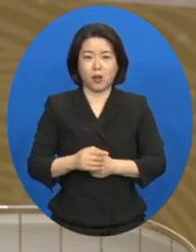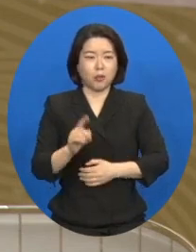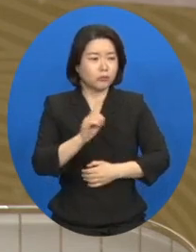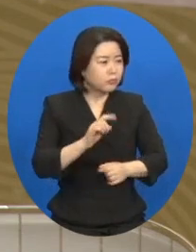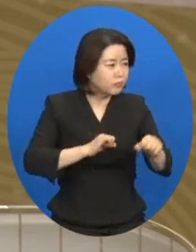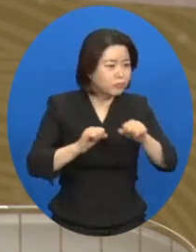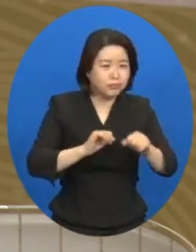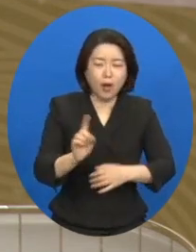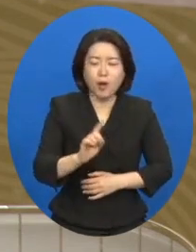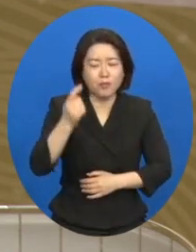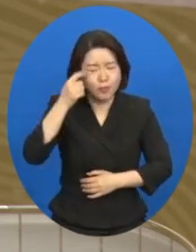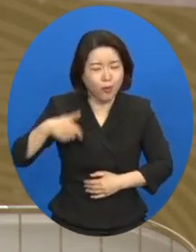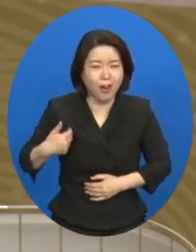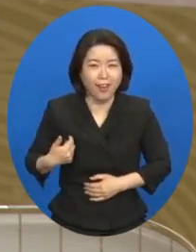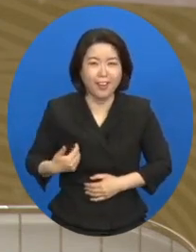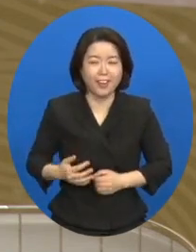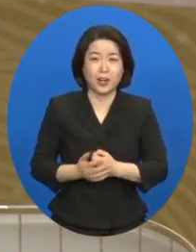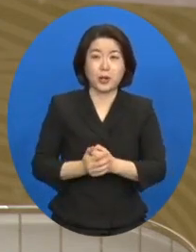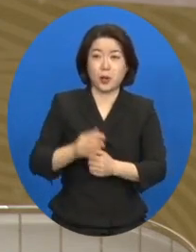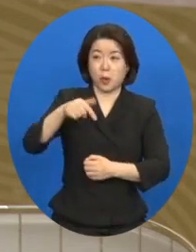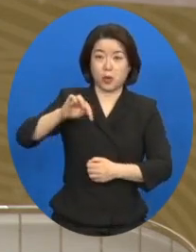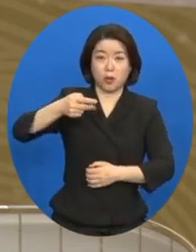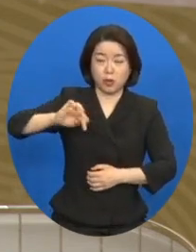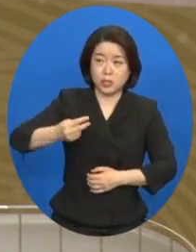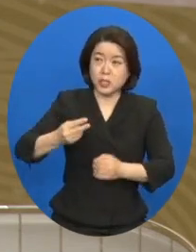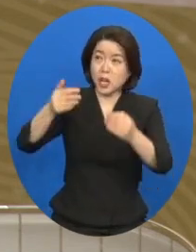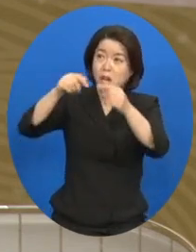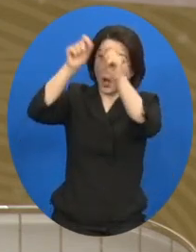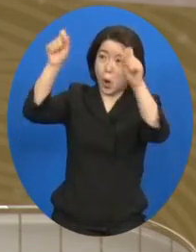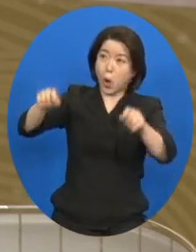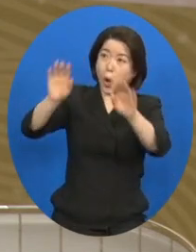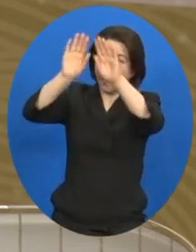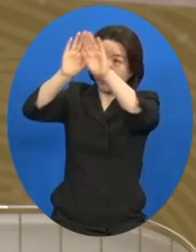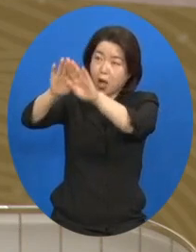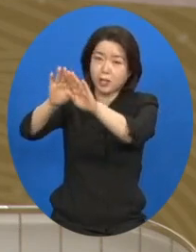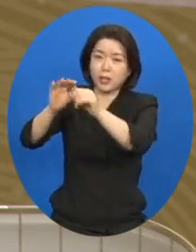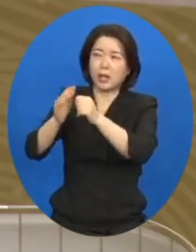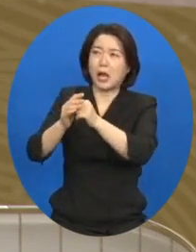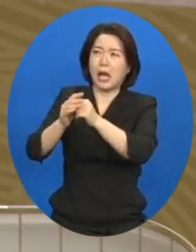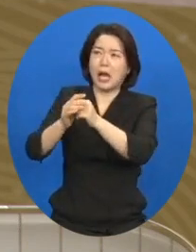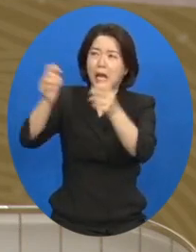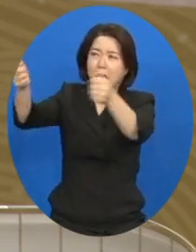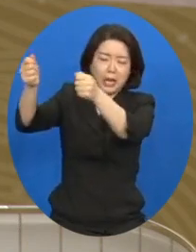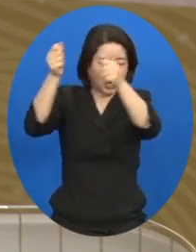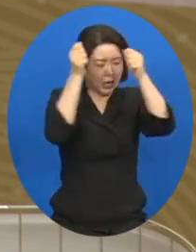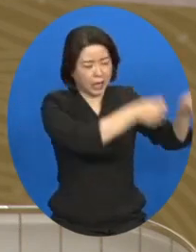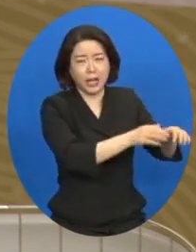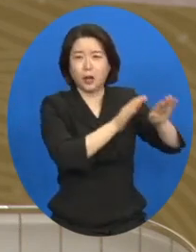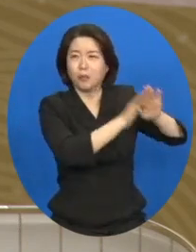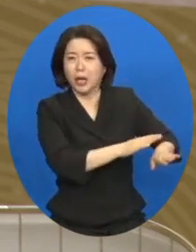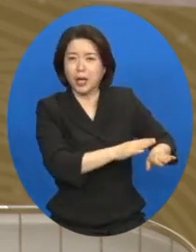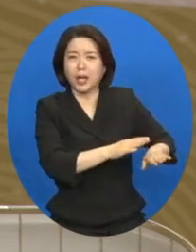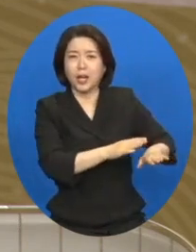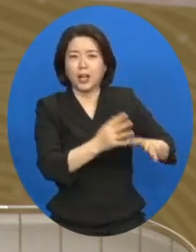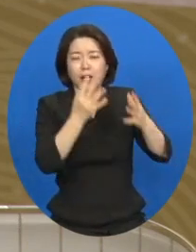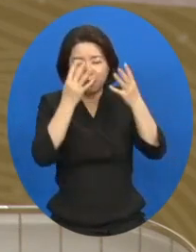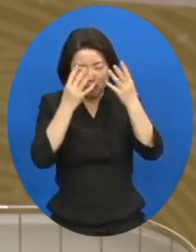모르겠어요. 그래서 거실에다가 걸었다가 그냥 그거 창고에다 넣어두신 분들이 꽤